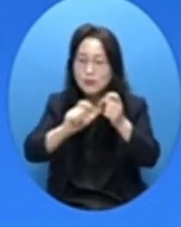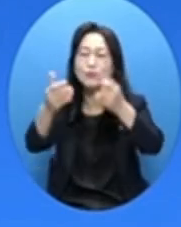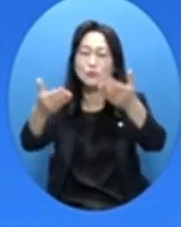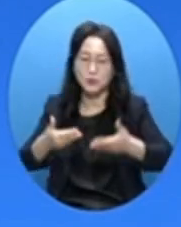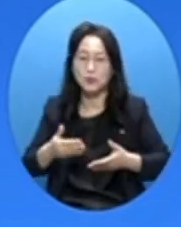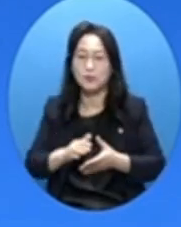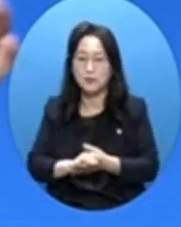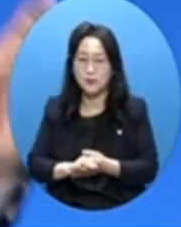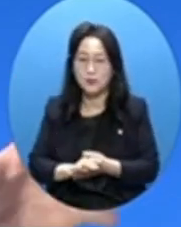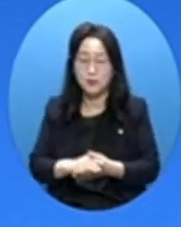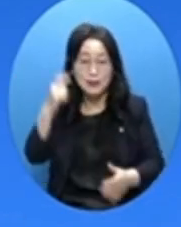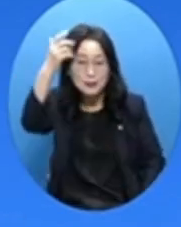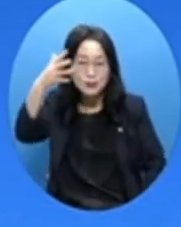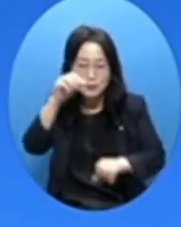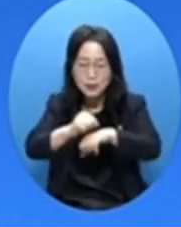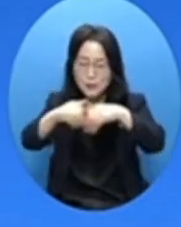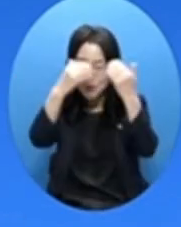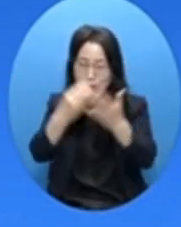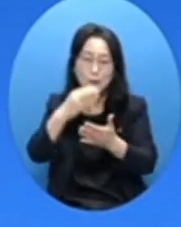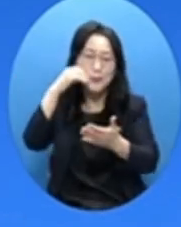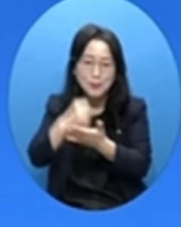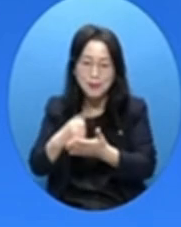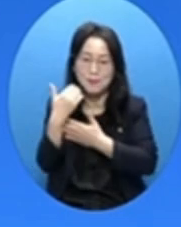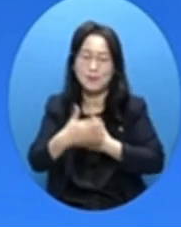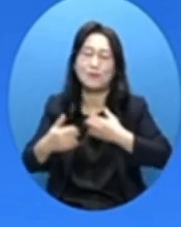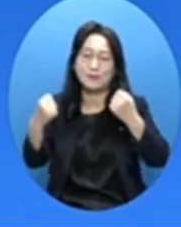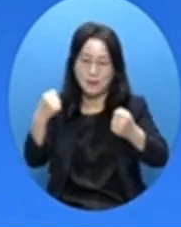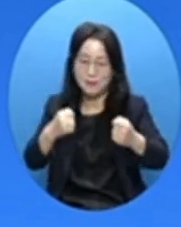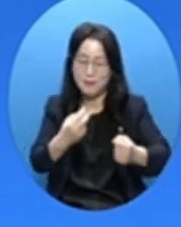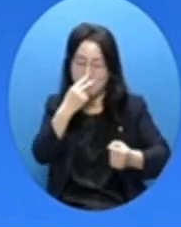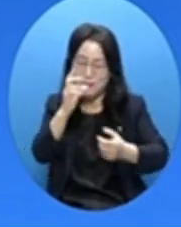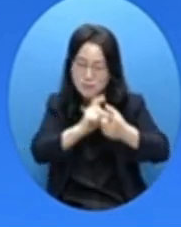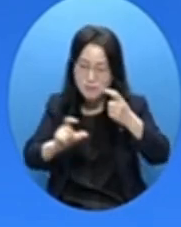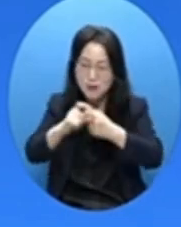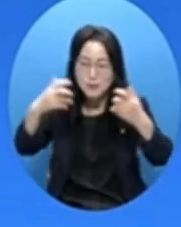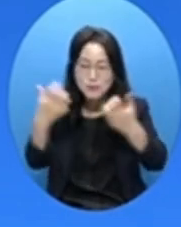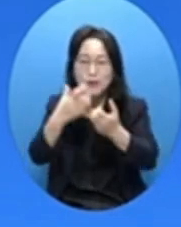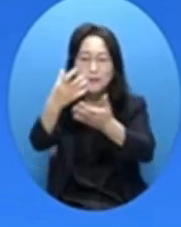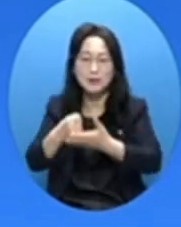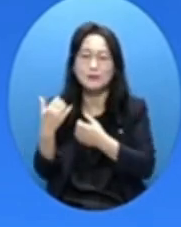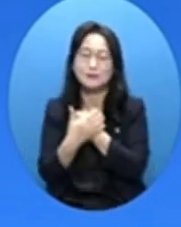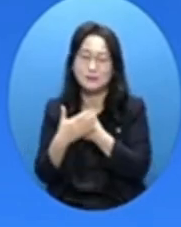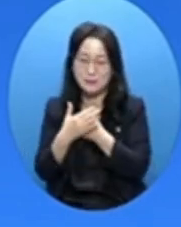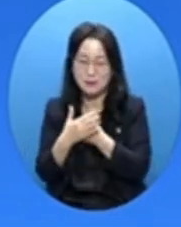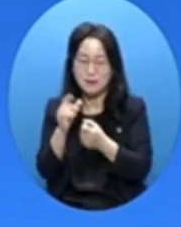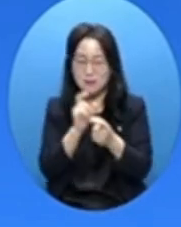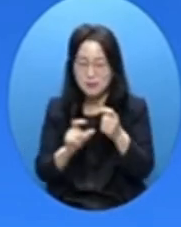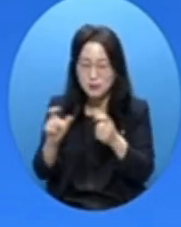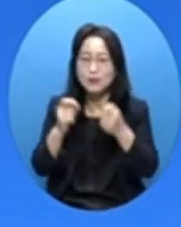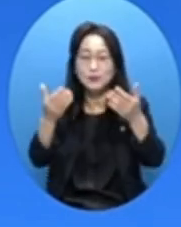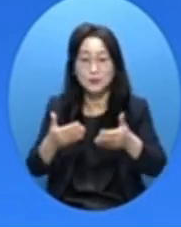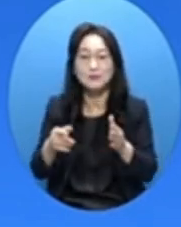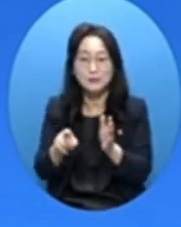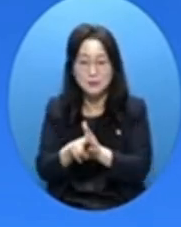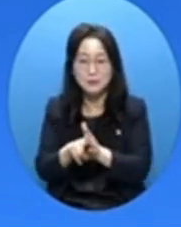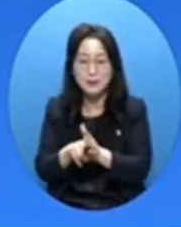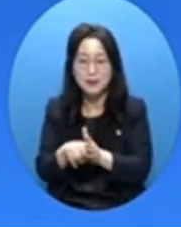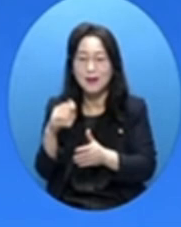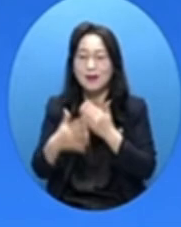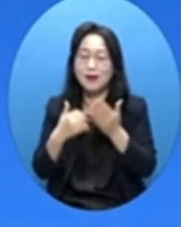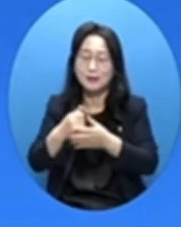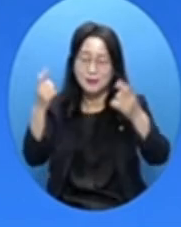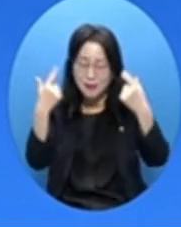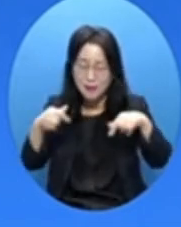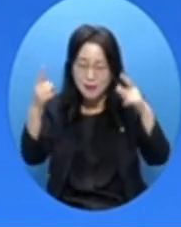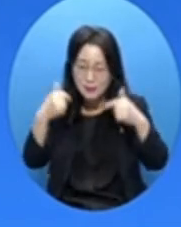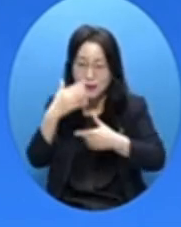것입니다 영혼이 잘됨같이 범사가 다 되면 간간하게 되고 샘한테 부담이 없는 은혜를 우리에게 부어주시는 것입니다 가는 언제나